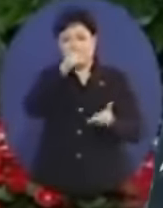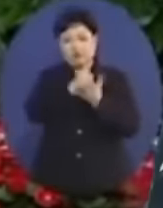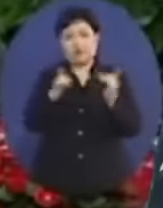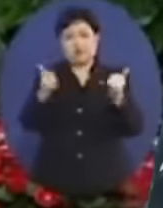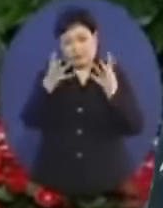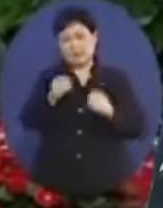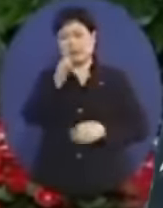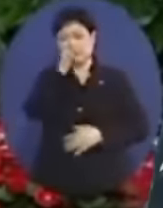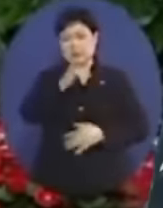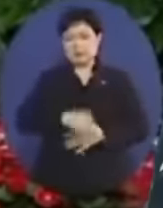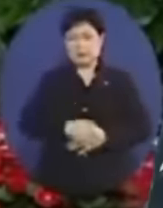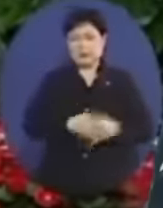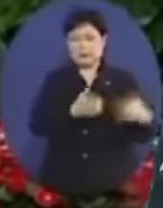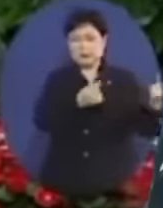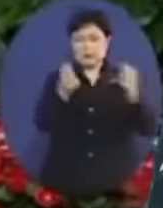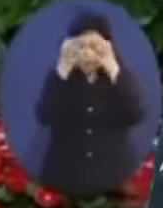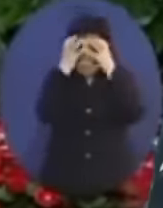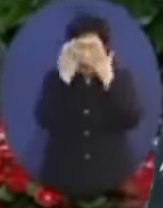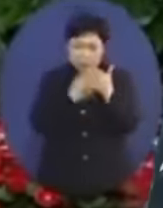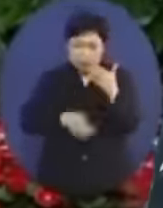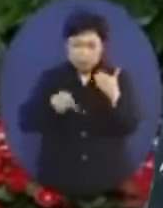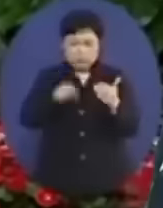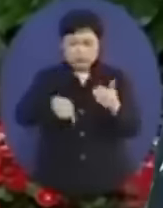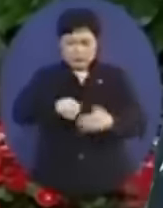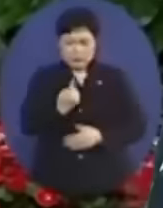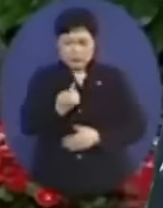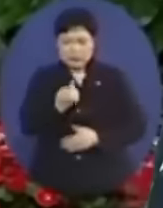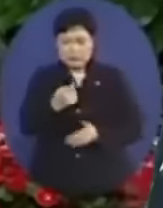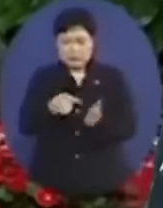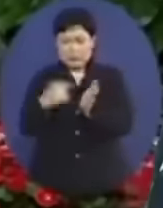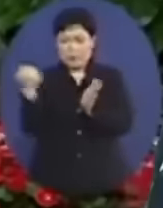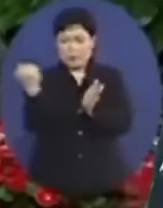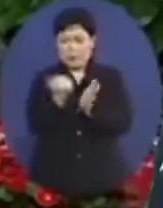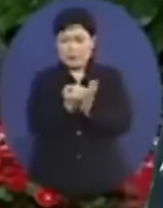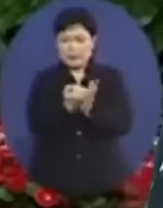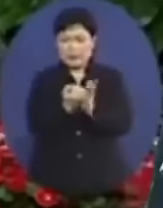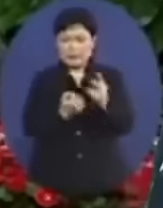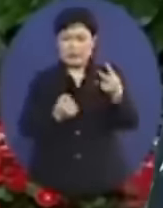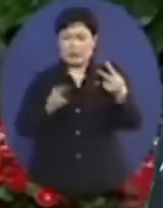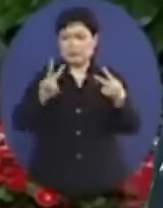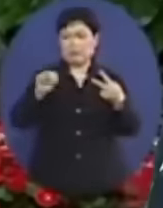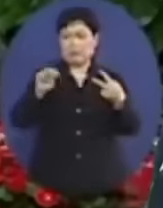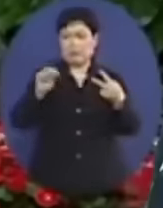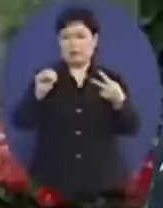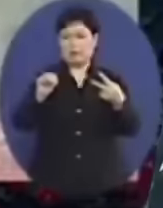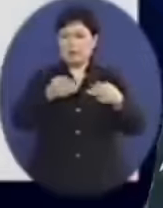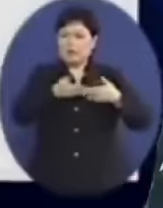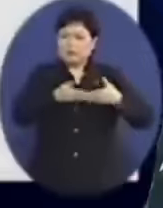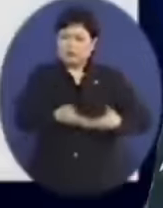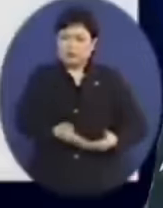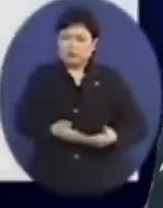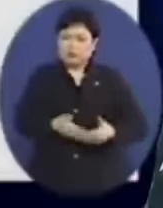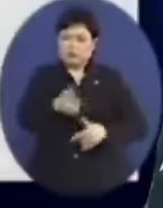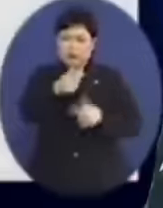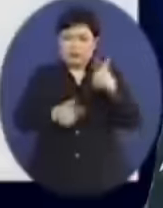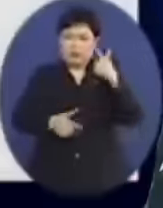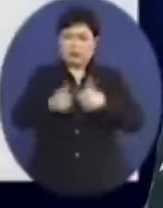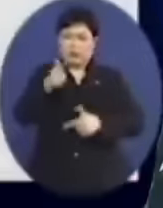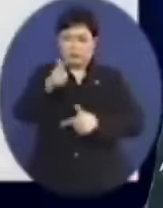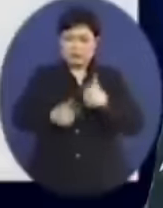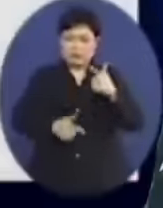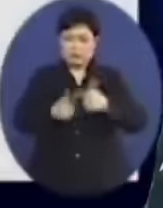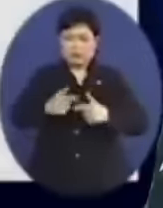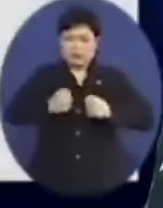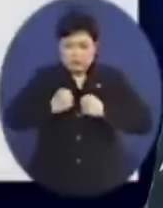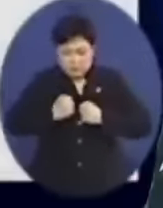있었습니다 그러한 고통 가운데 자신이 못 박힐 이미 길리의 무거운 나무를 끌고 사형당할 장소까지